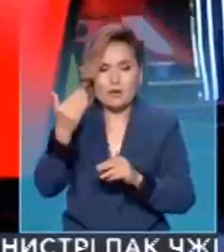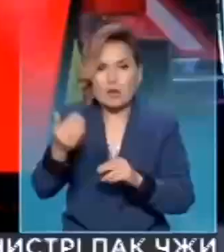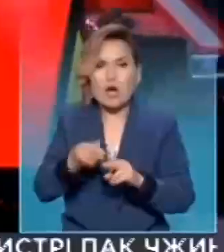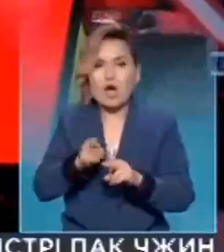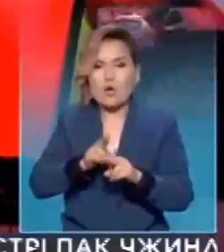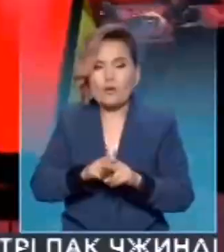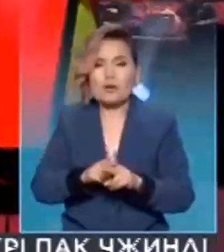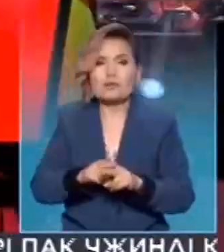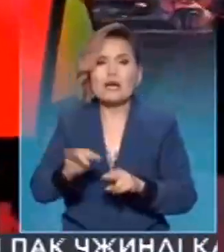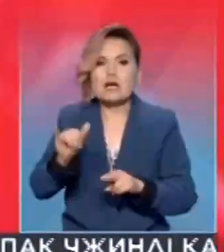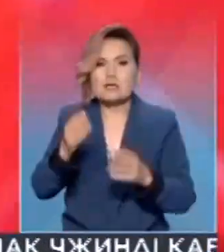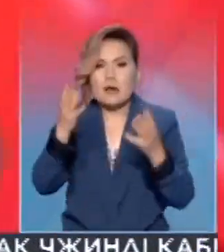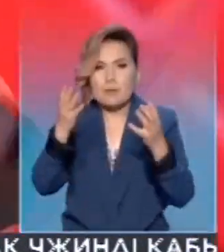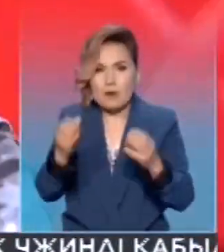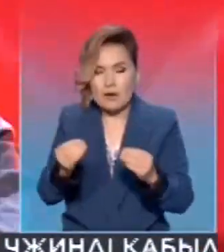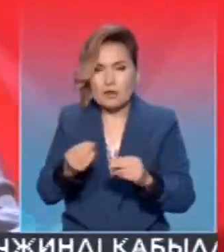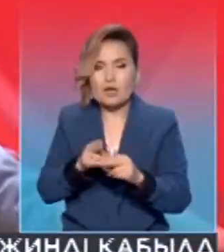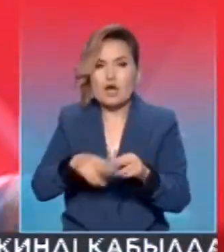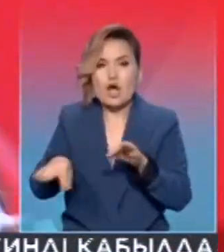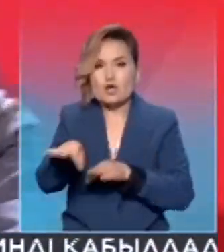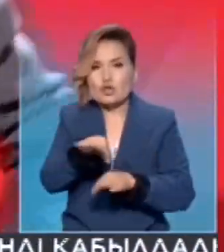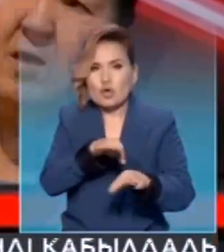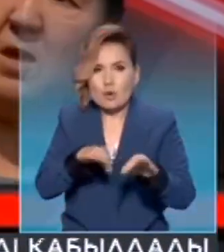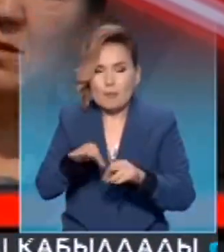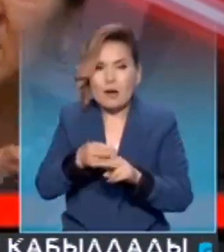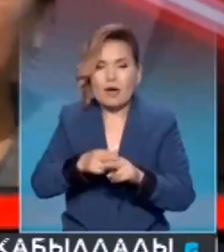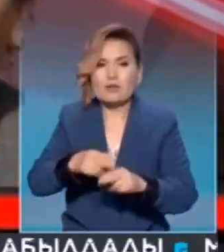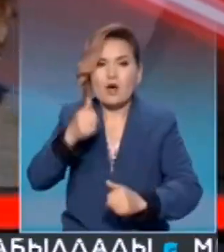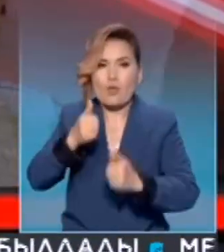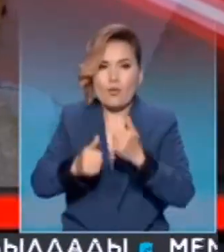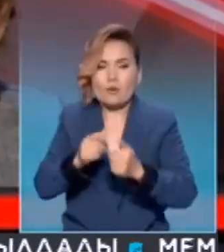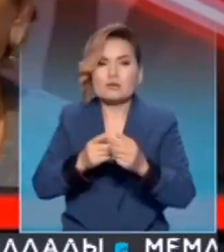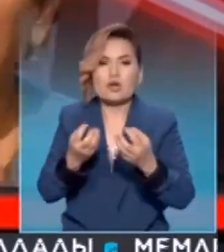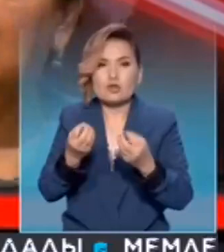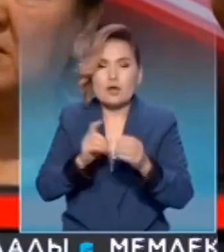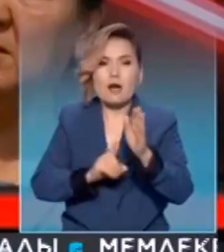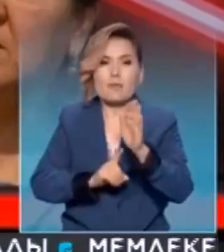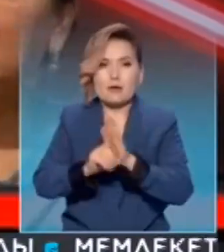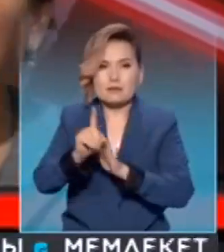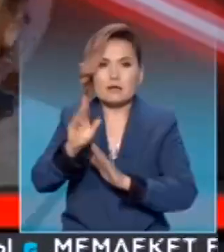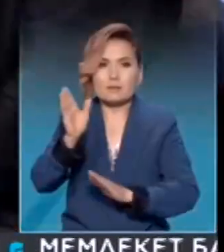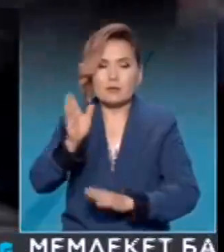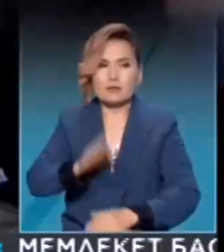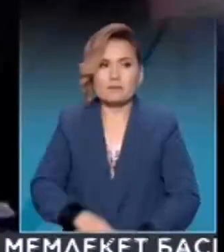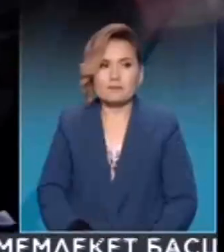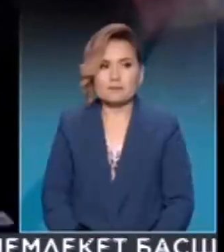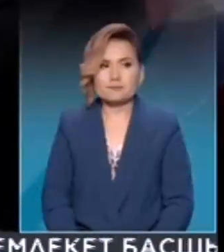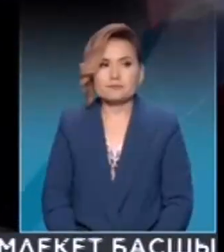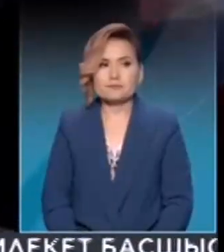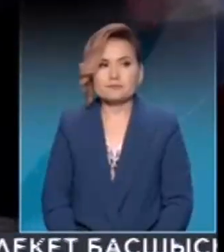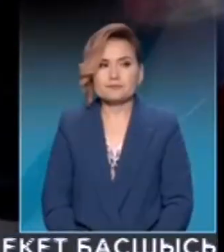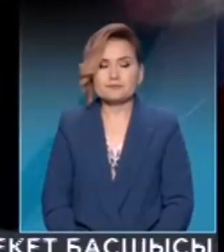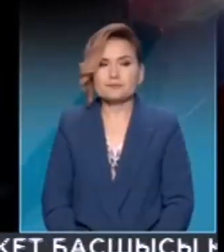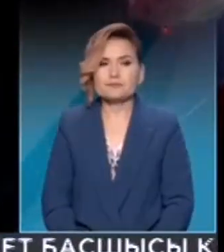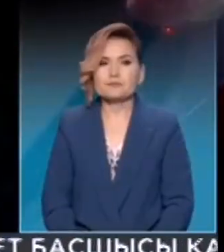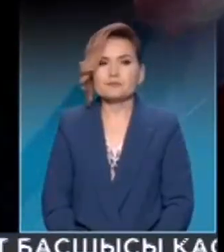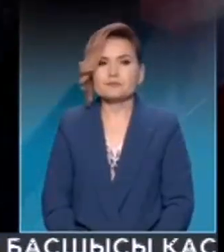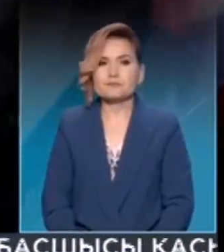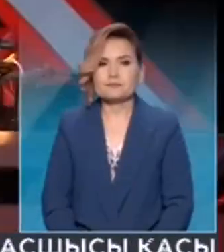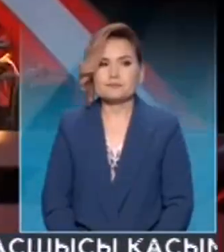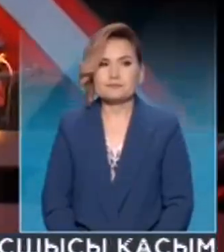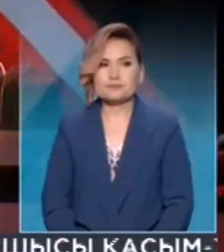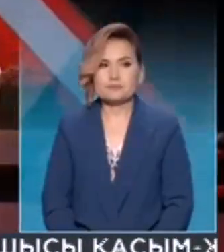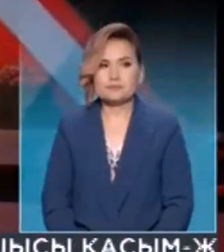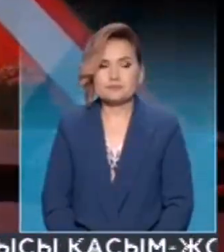осы сенбі күні жобаның жекпе-жек кезеңі басталады. Асылбек Таниар, Жазира Оразқызы, Жақсыбек Кемал, Қазақстан